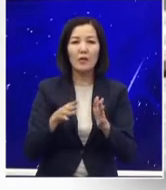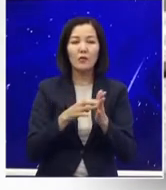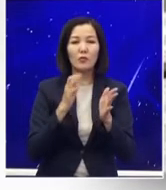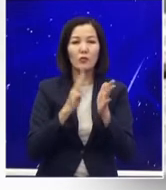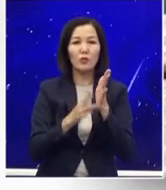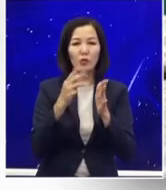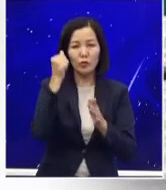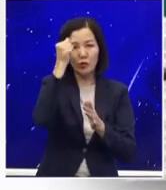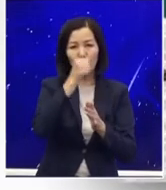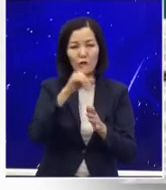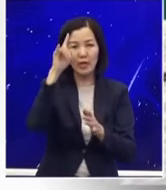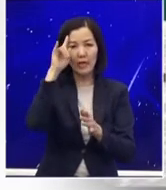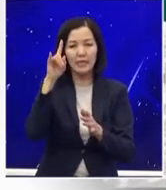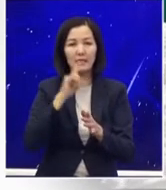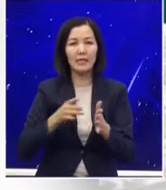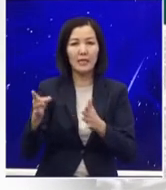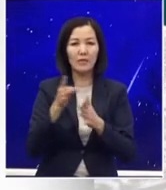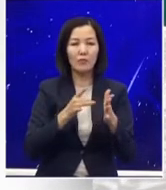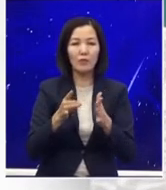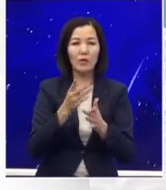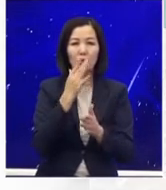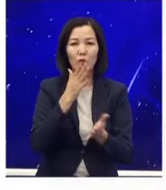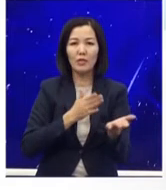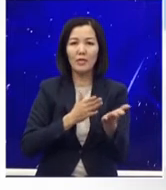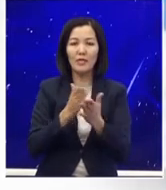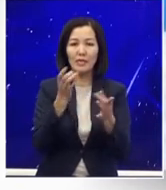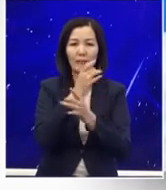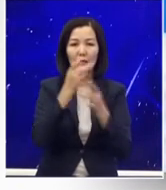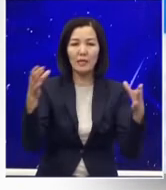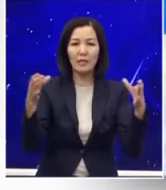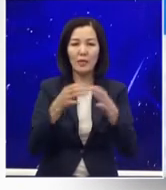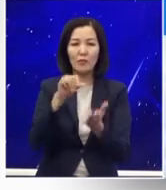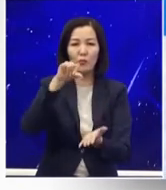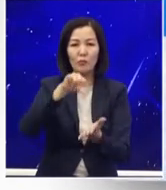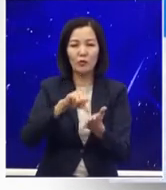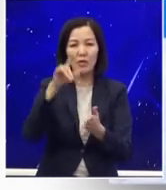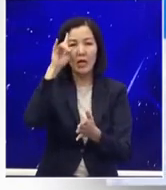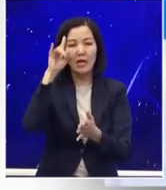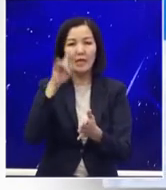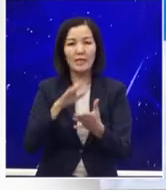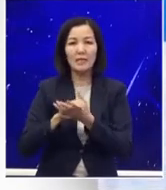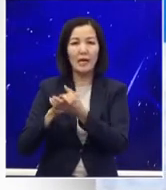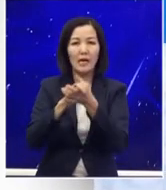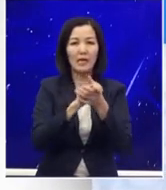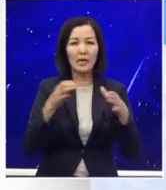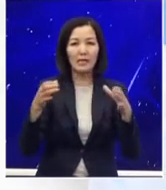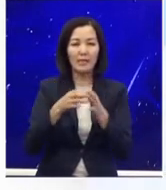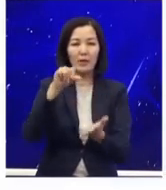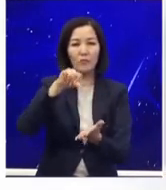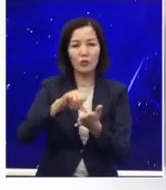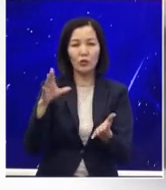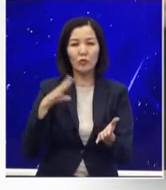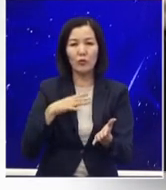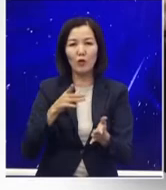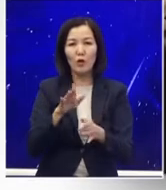Республикасы Жоғарғы кеңес депутаты, ұлттық саясат, мәдениет дамыту комитетінің мүшесі, Қазақстан халқы ассамблея кеңесінің мүшесі болды.